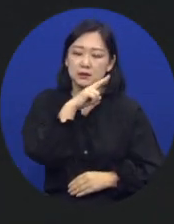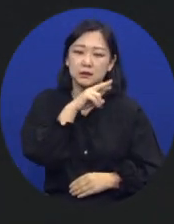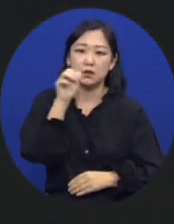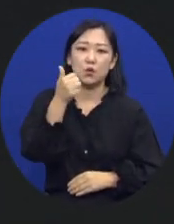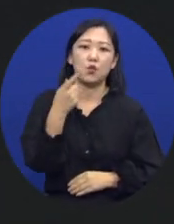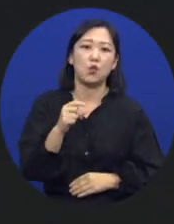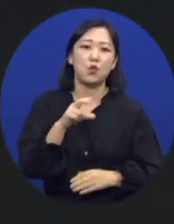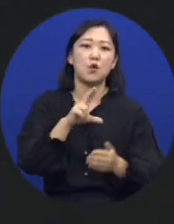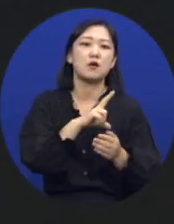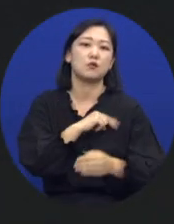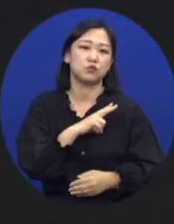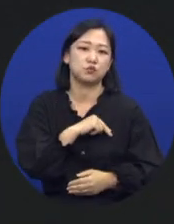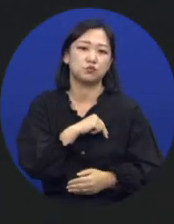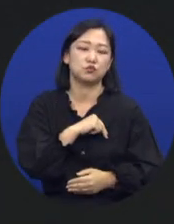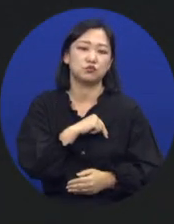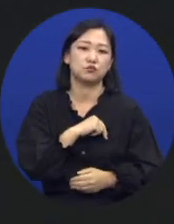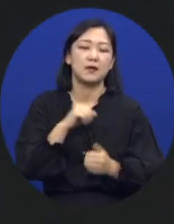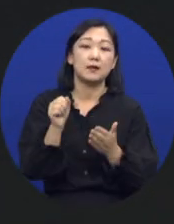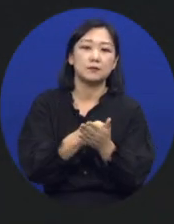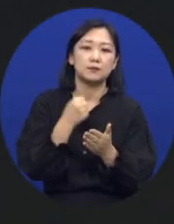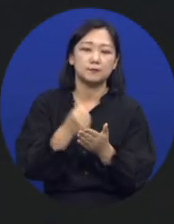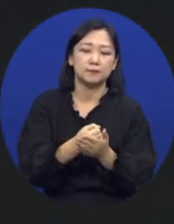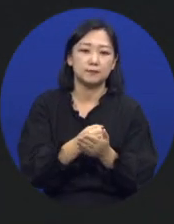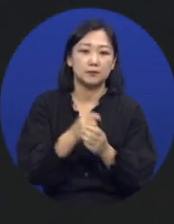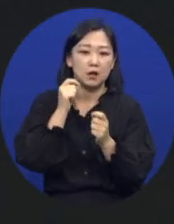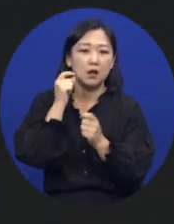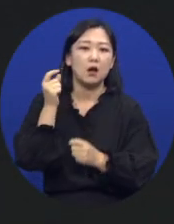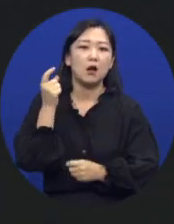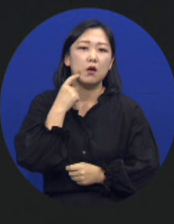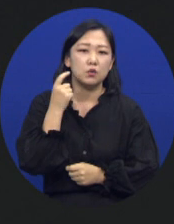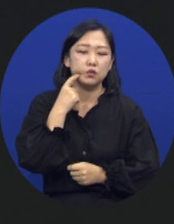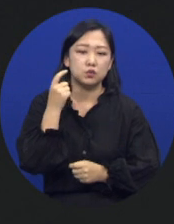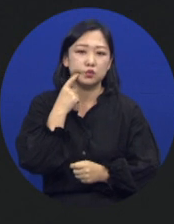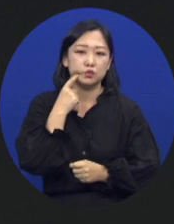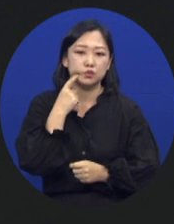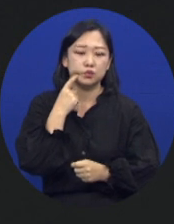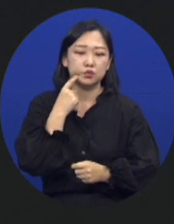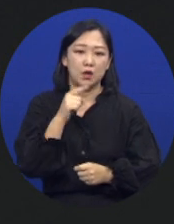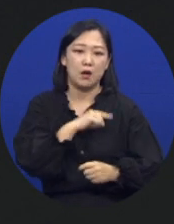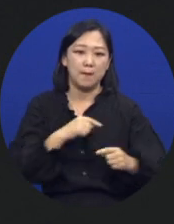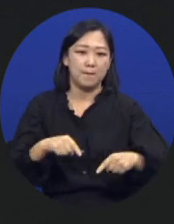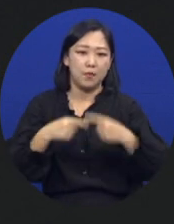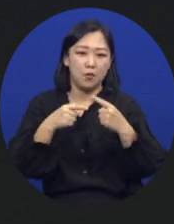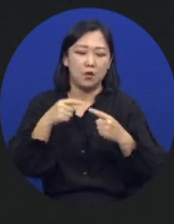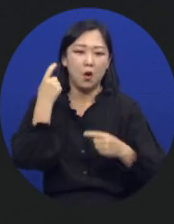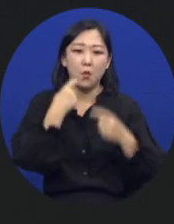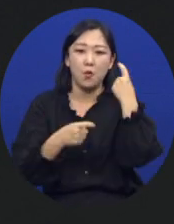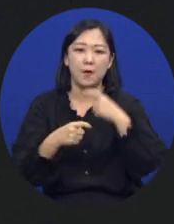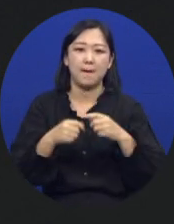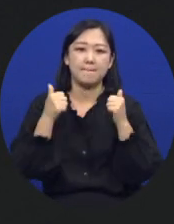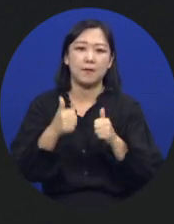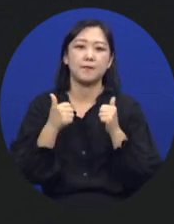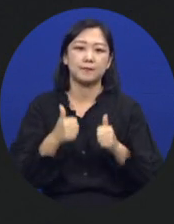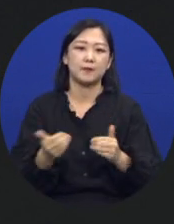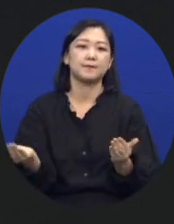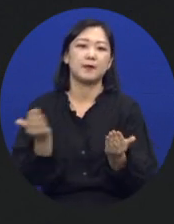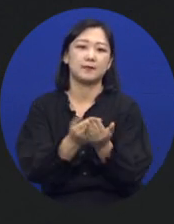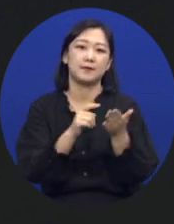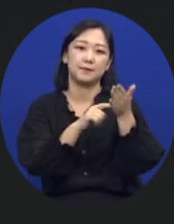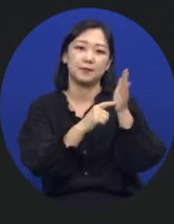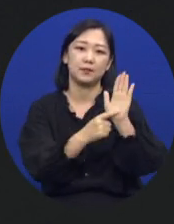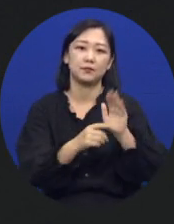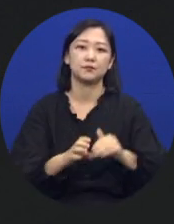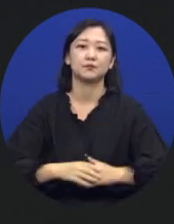홍명환 도의원에게 유감을 표하며 허위 사실 공표로 인한 명예훼손에 법적 대응하겠다고 밝혔습니다. MBC